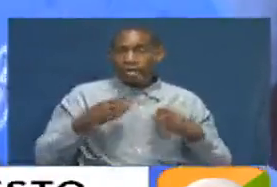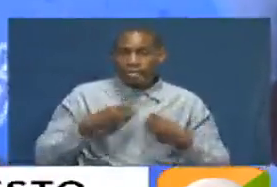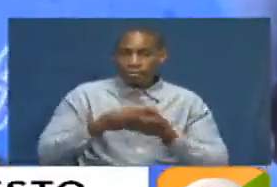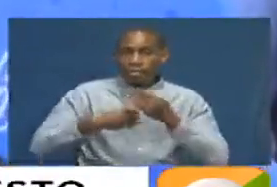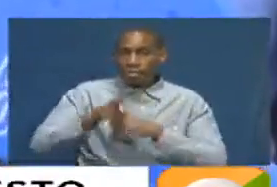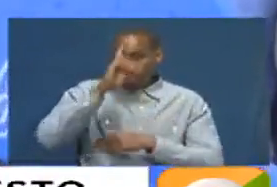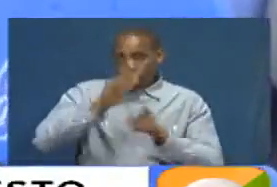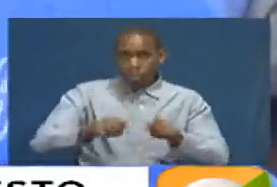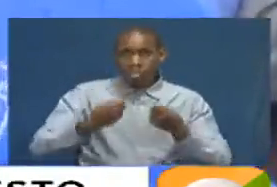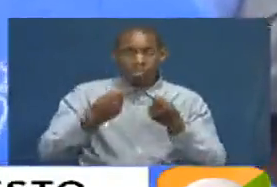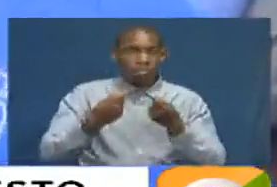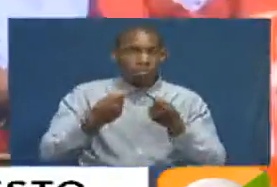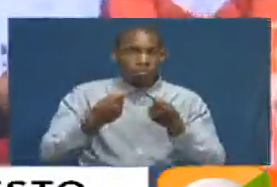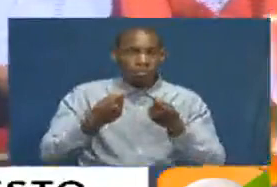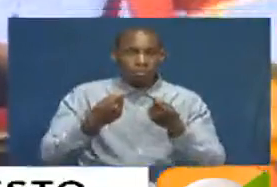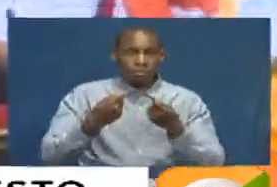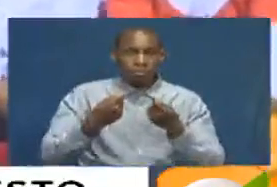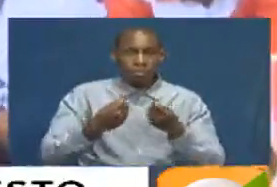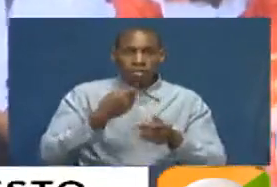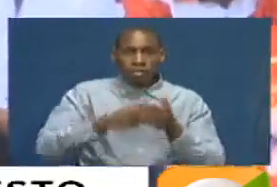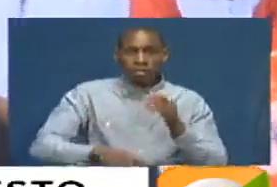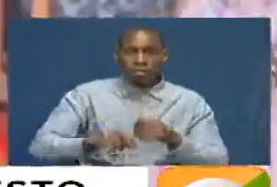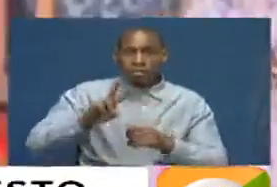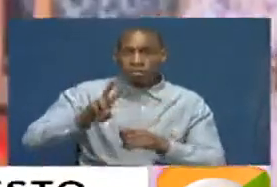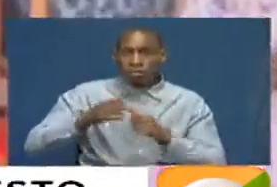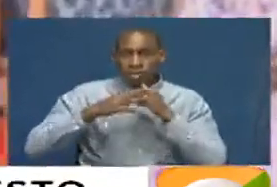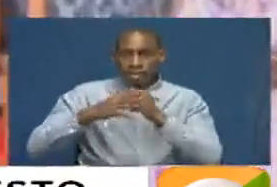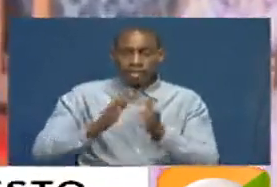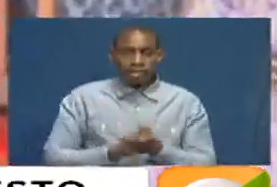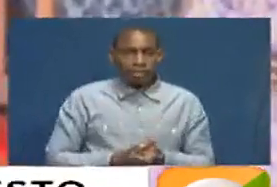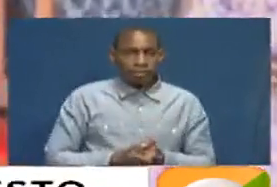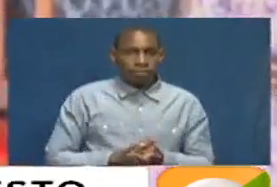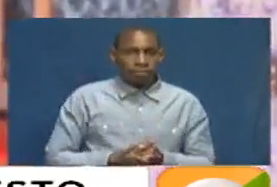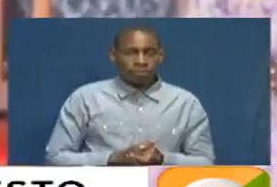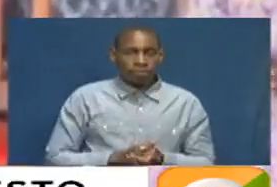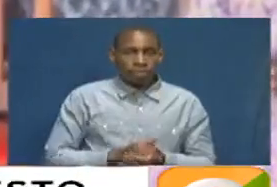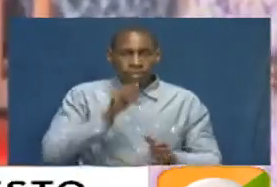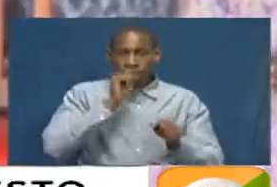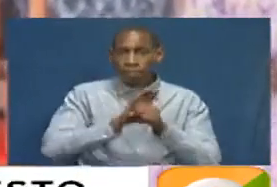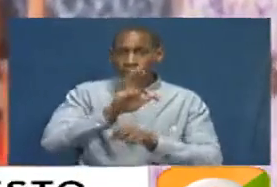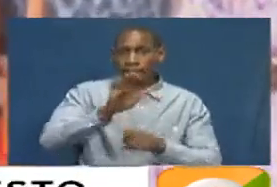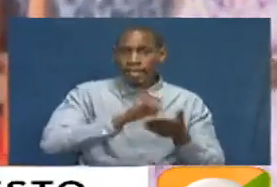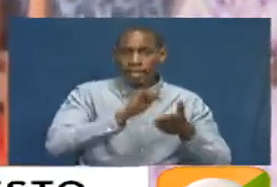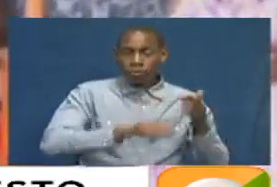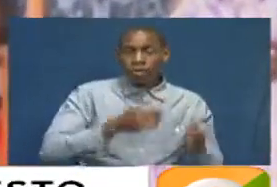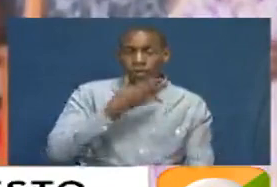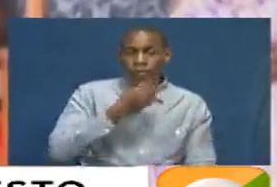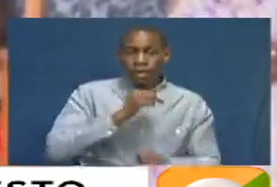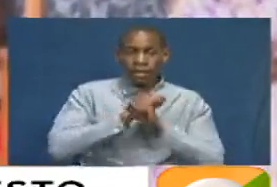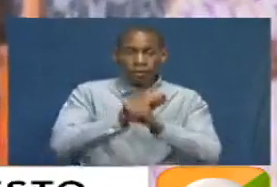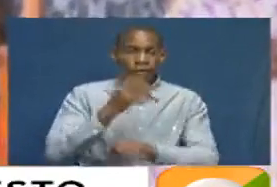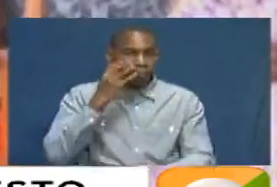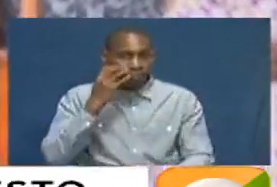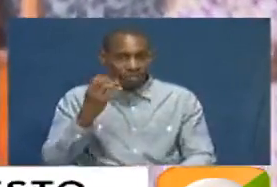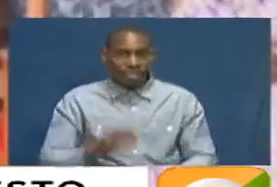kununua police boots for local manufacturers for 2,900. Na kishinyinya kwamba baba atalinda Matiang'i.